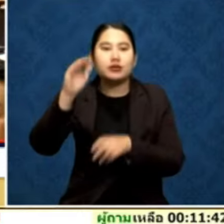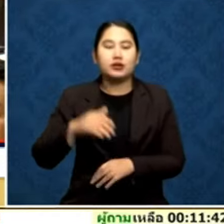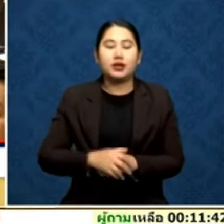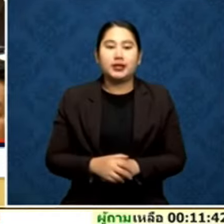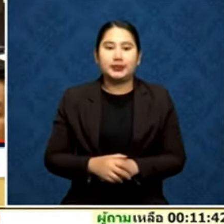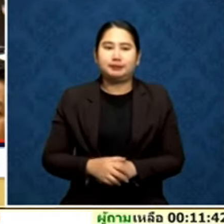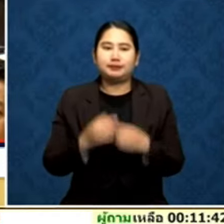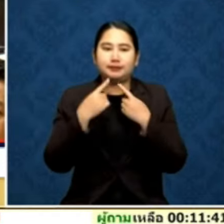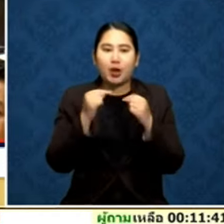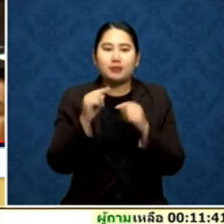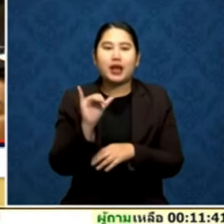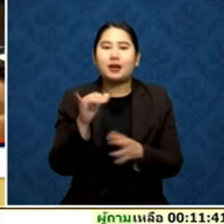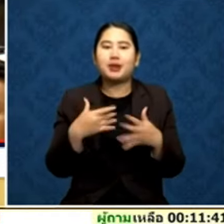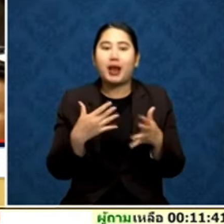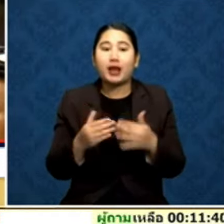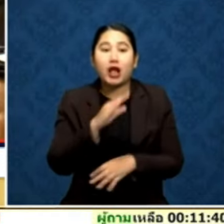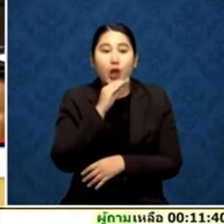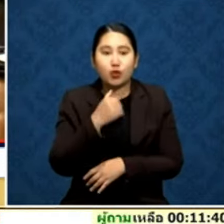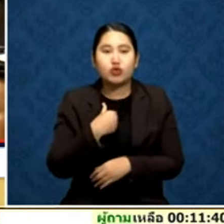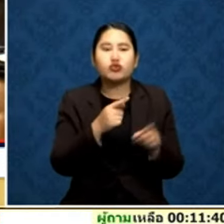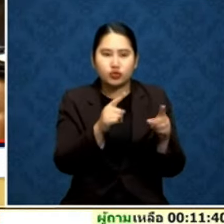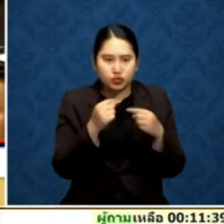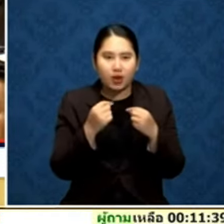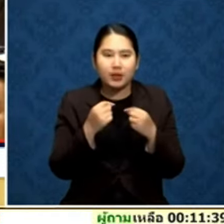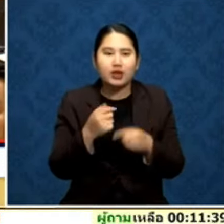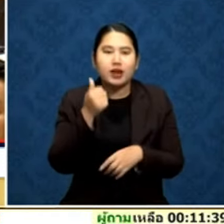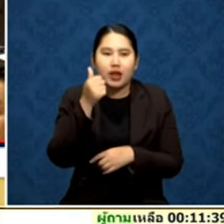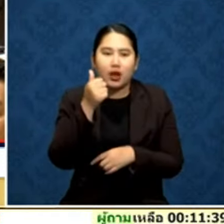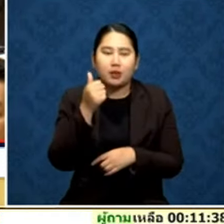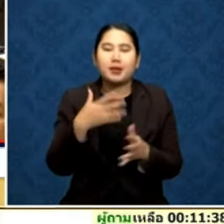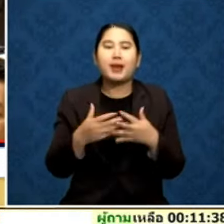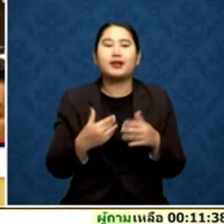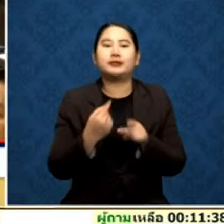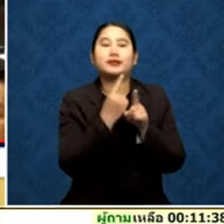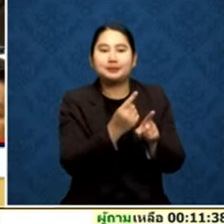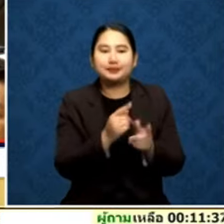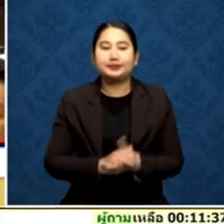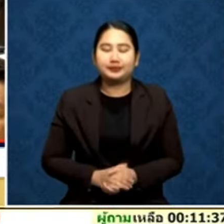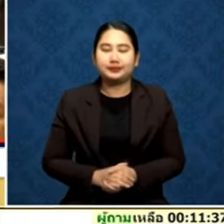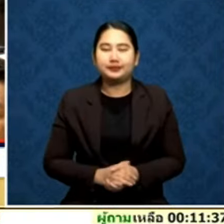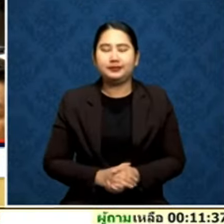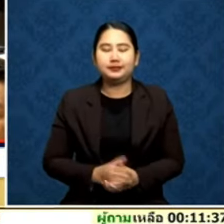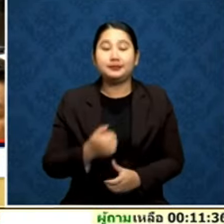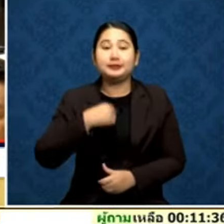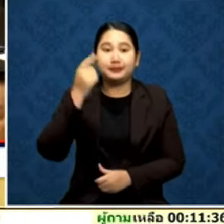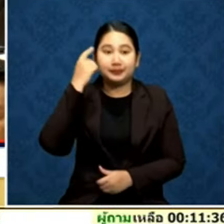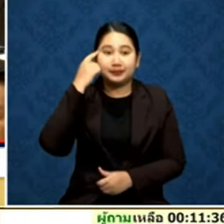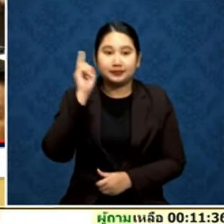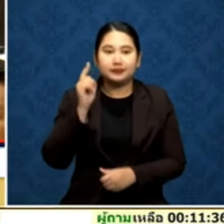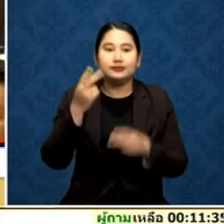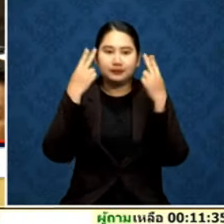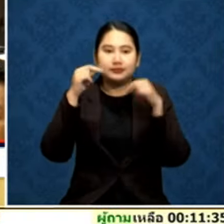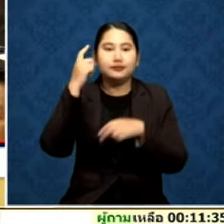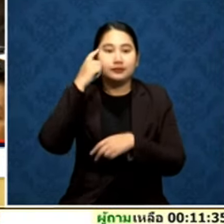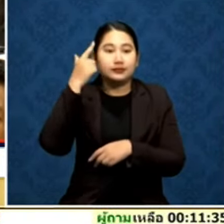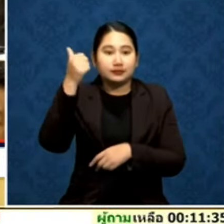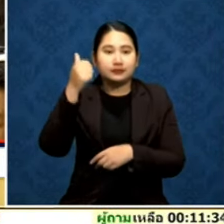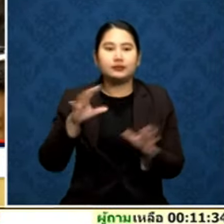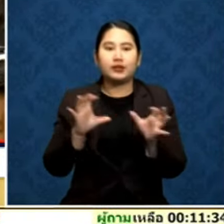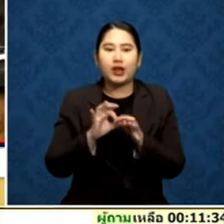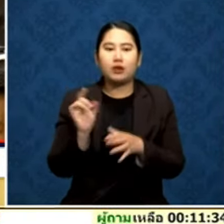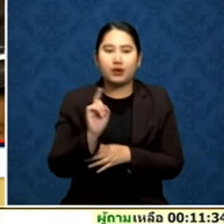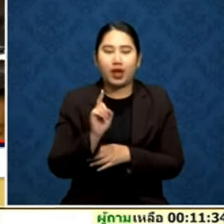ะยังไม่ตอบเอาเป็นว่าถ้าตอบอะไรได้ตอนนี้ก็ขอให้ตอบนะคะแต่สิ่งที่ท่านน่าจะทราบและดิฉันก็เป็นกังวลก็คือเรื่องของการ